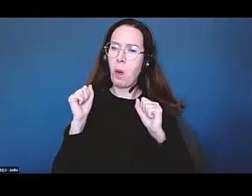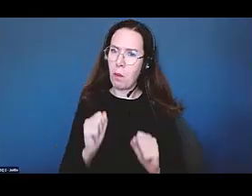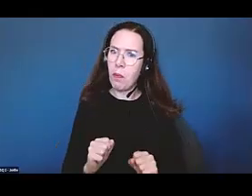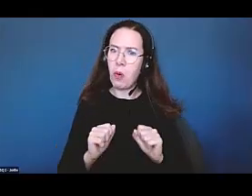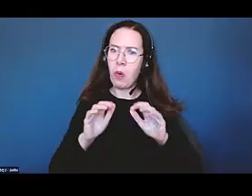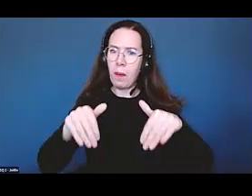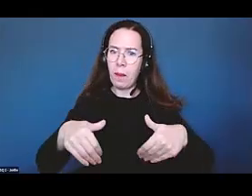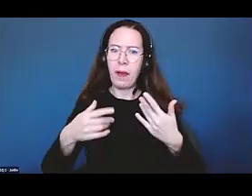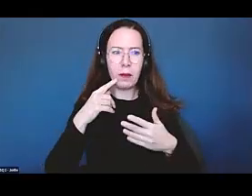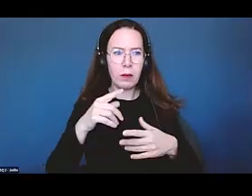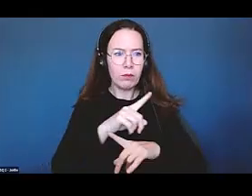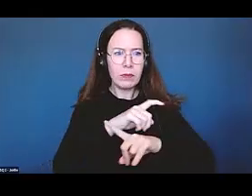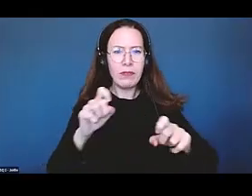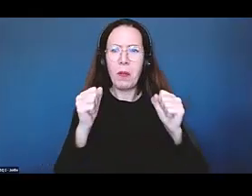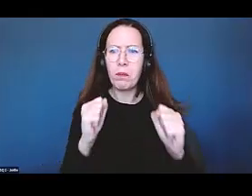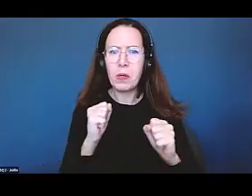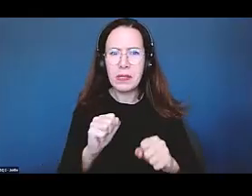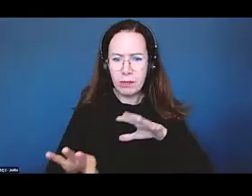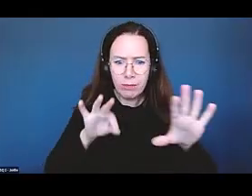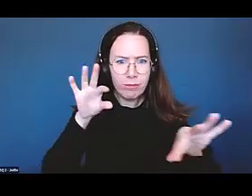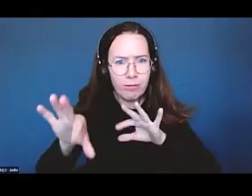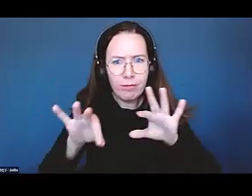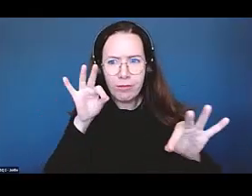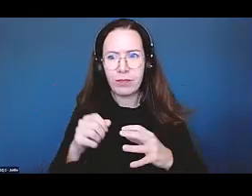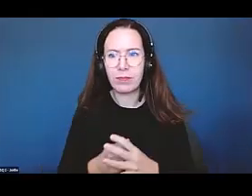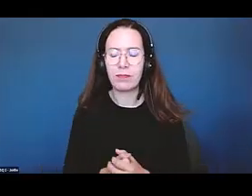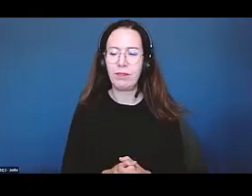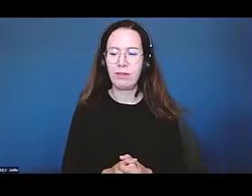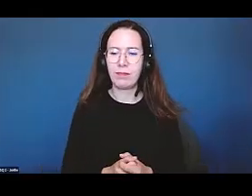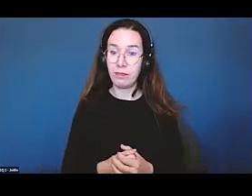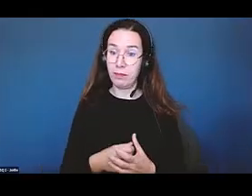aussi d'explorer différentes possibilités. Et